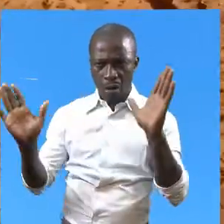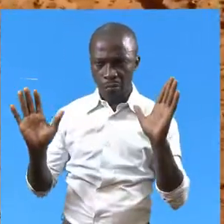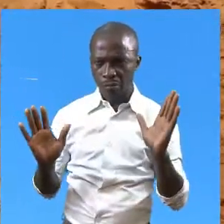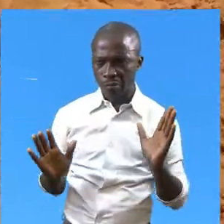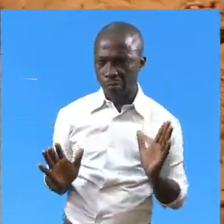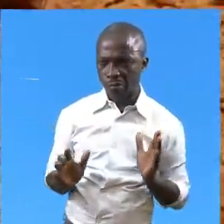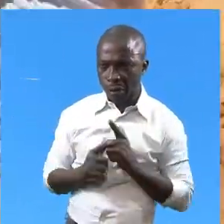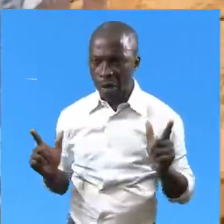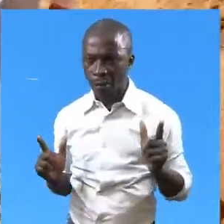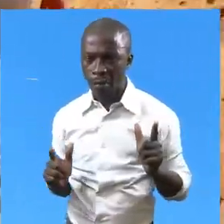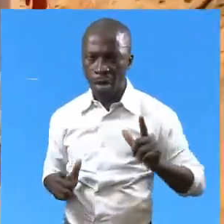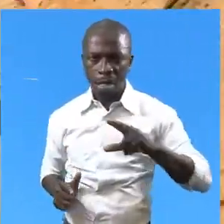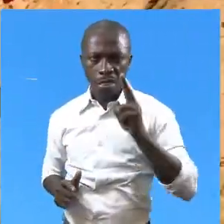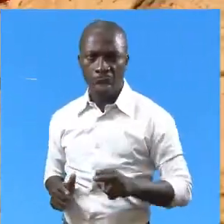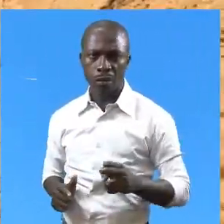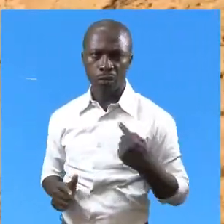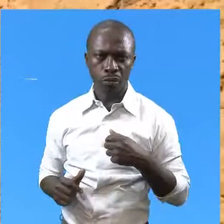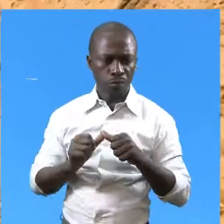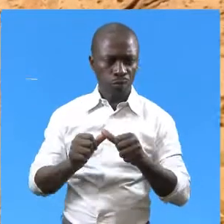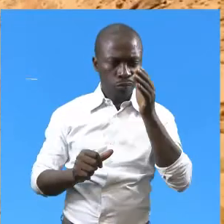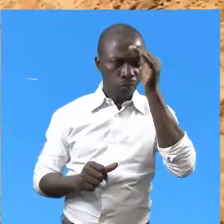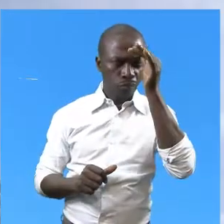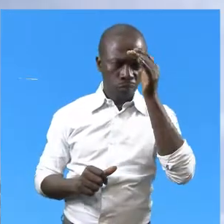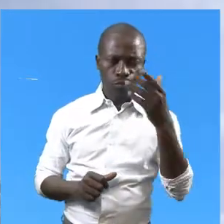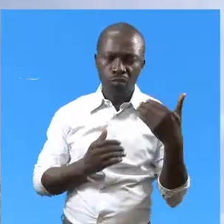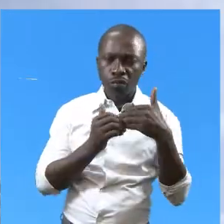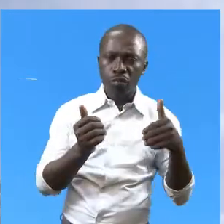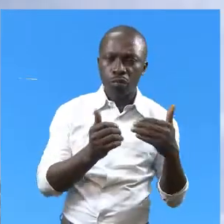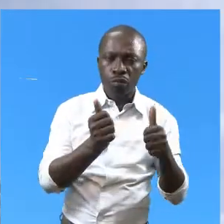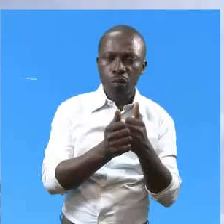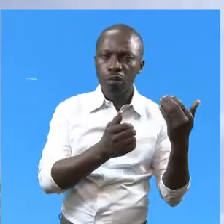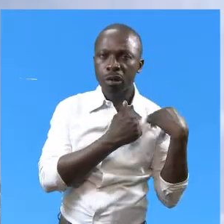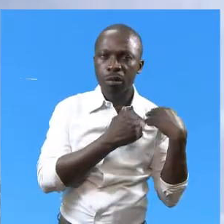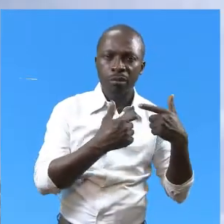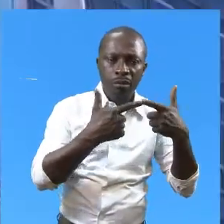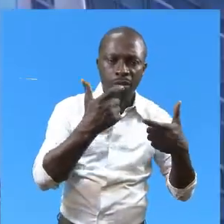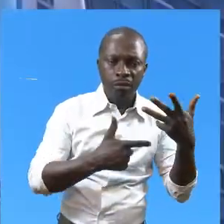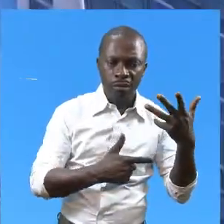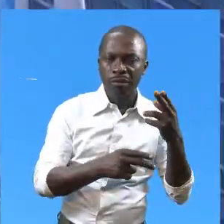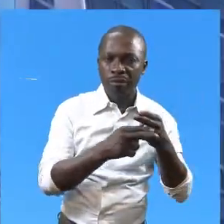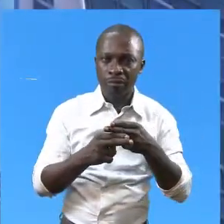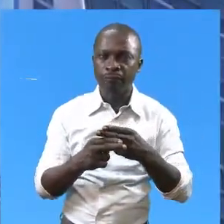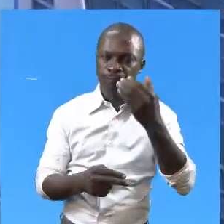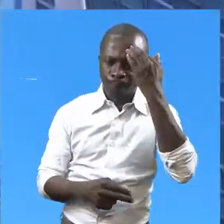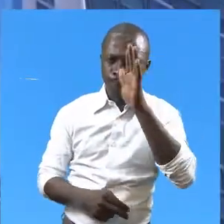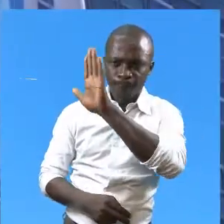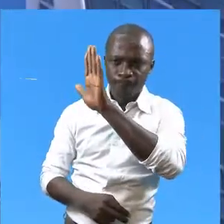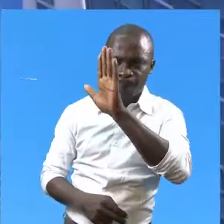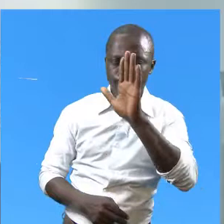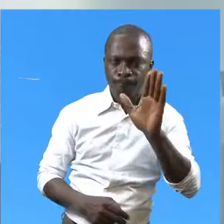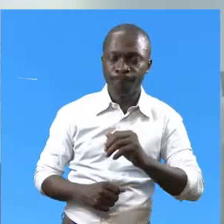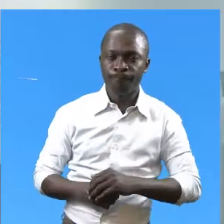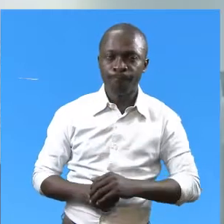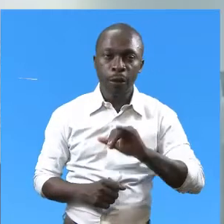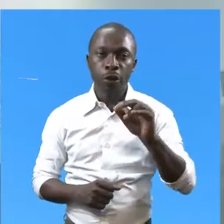l'un des corps retrouvés à Taoum samedi est celui de l'ancien directeur du bureau d'information et de suivi Mabrouk Kafla. En